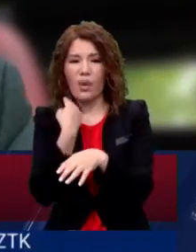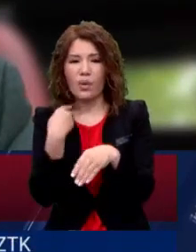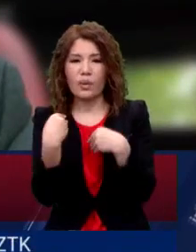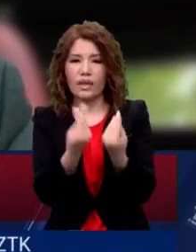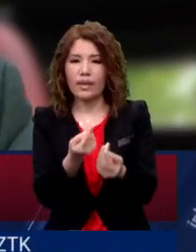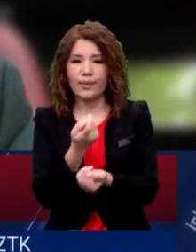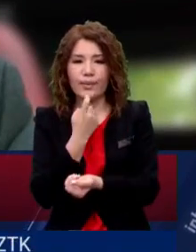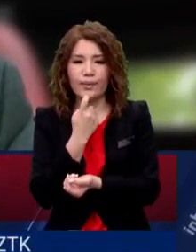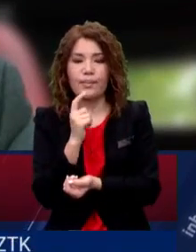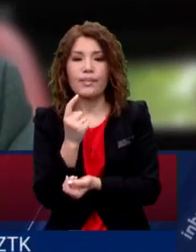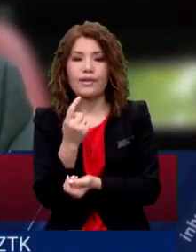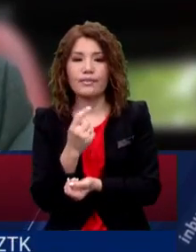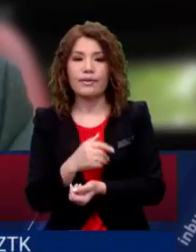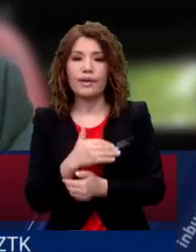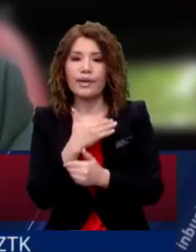осыдан бастайықшы.